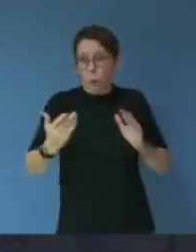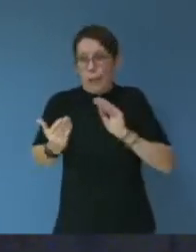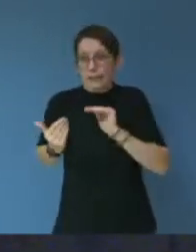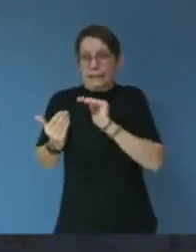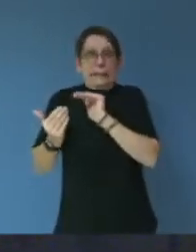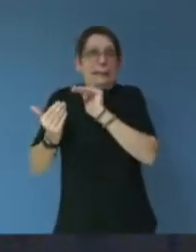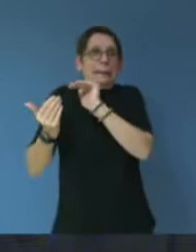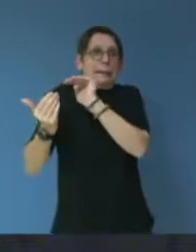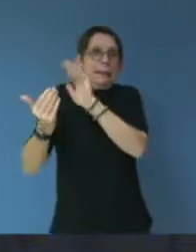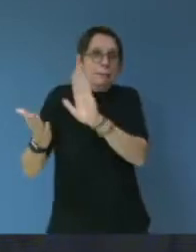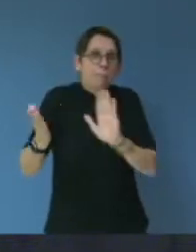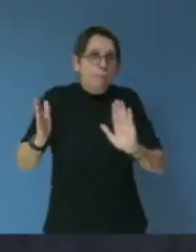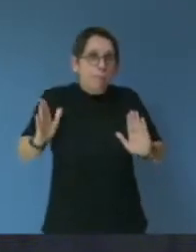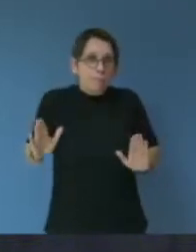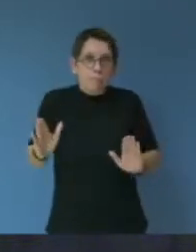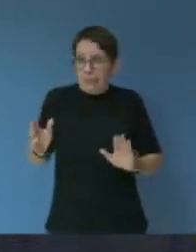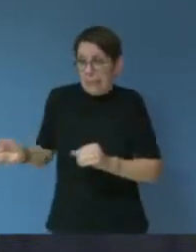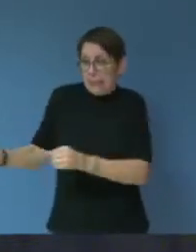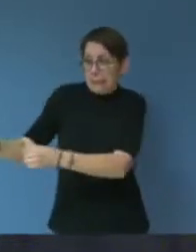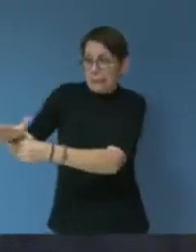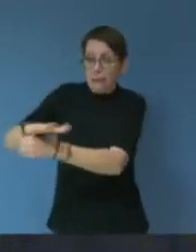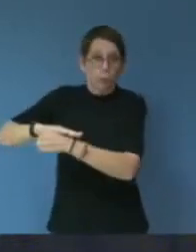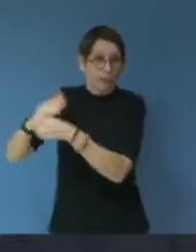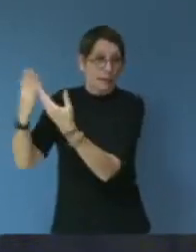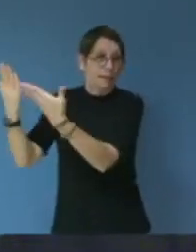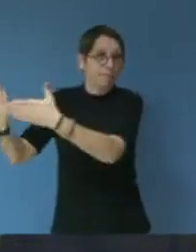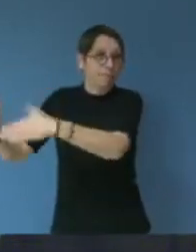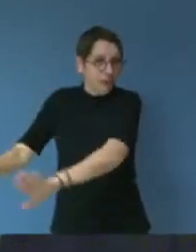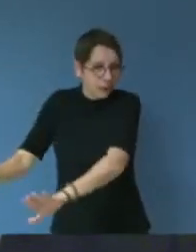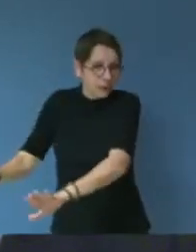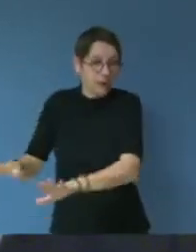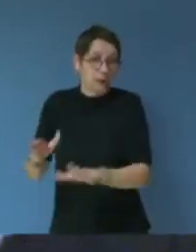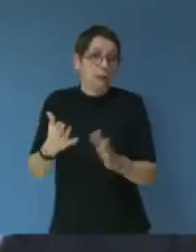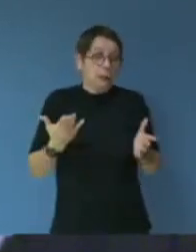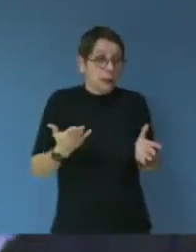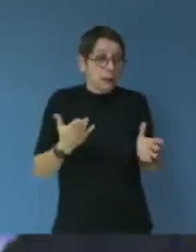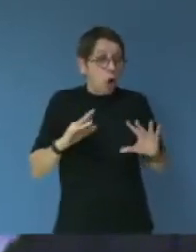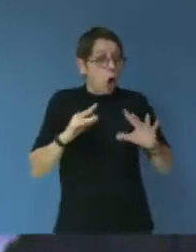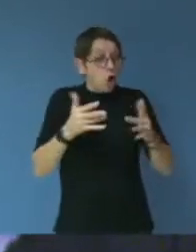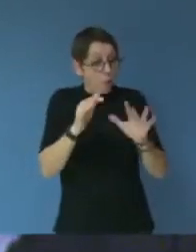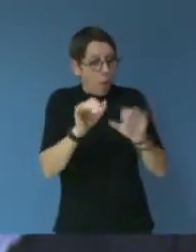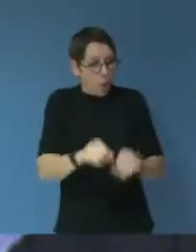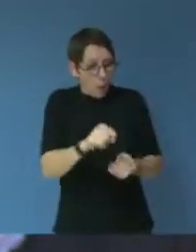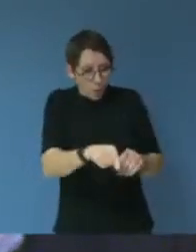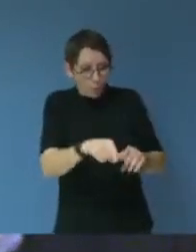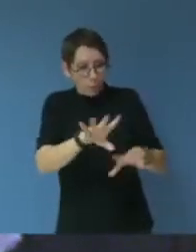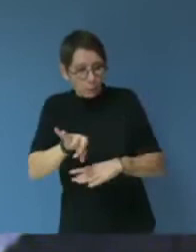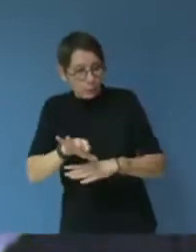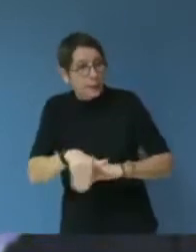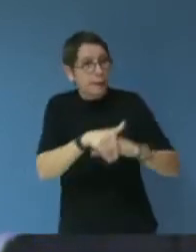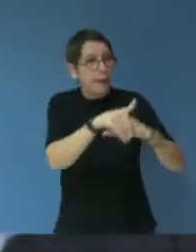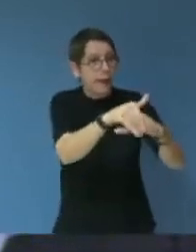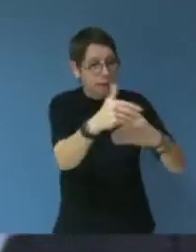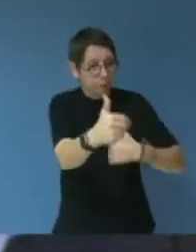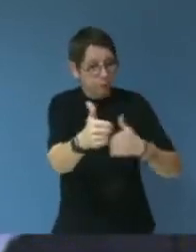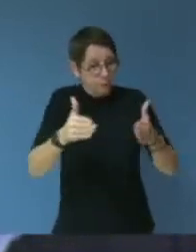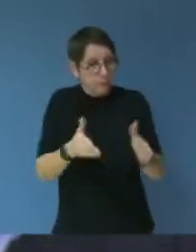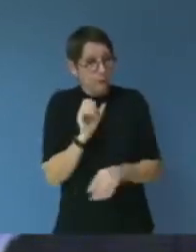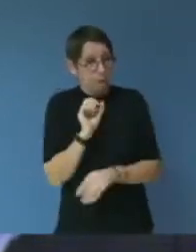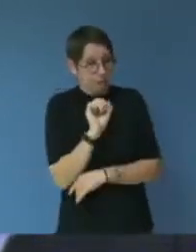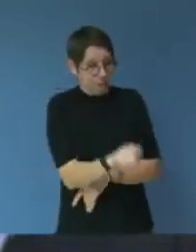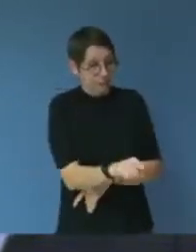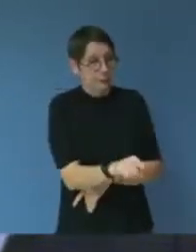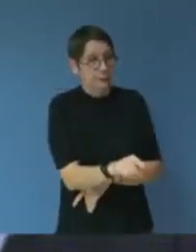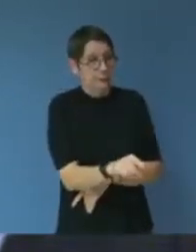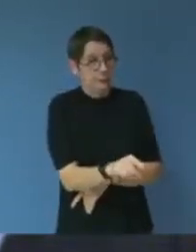vue sanitaire, comment nous pouvons aussi accompagner l'ensemble de ce secteur d'activité qui est ô combien présent sur notre